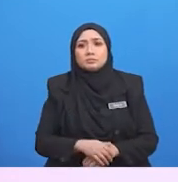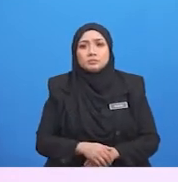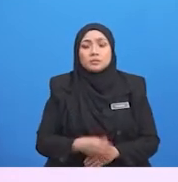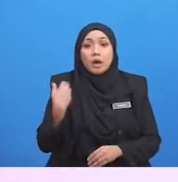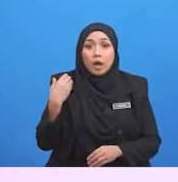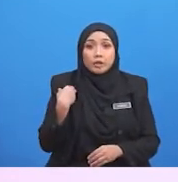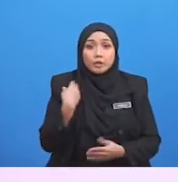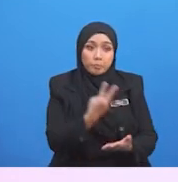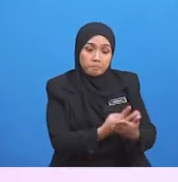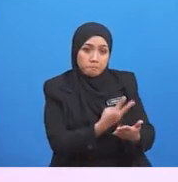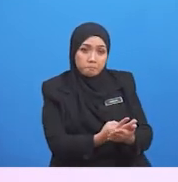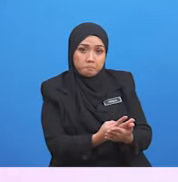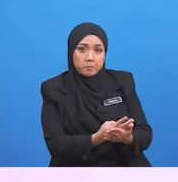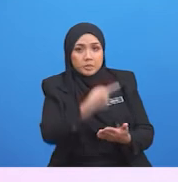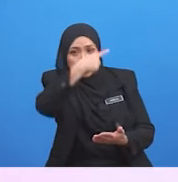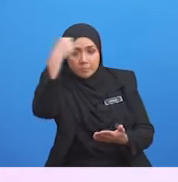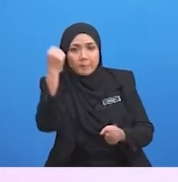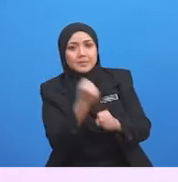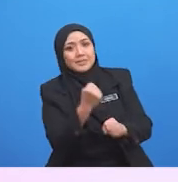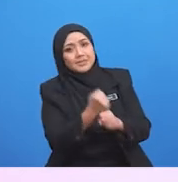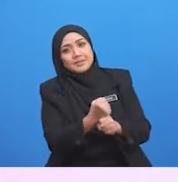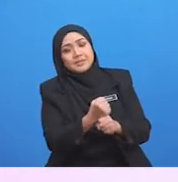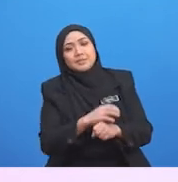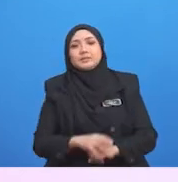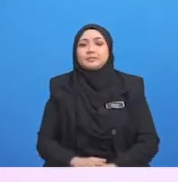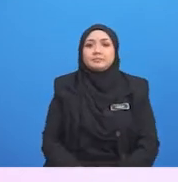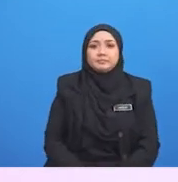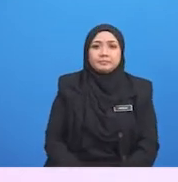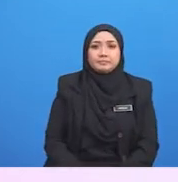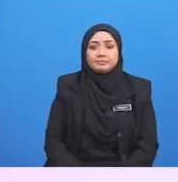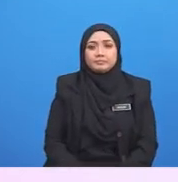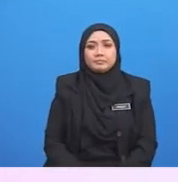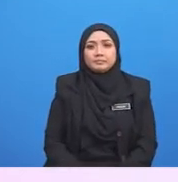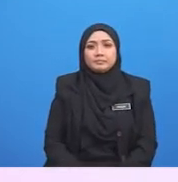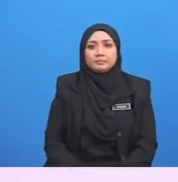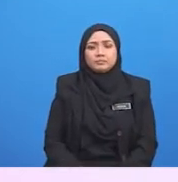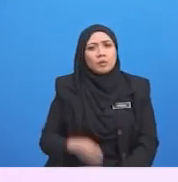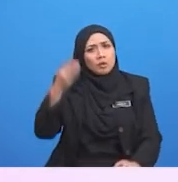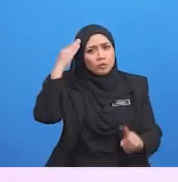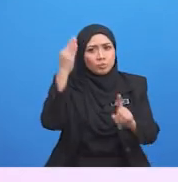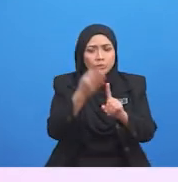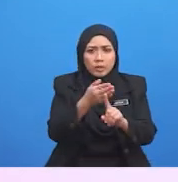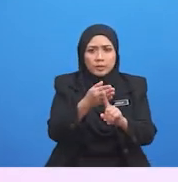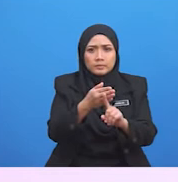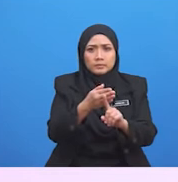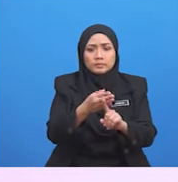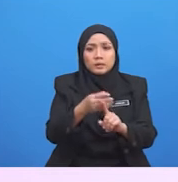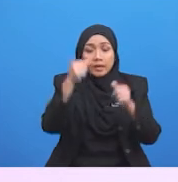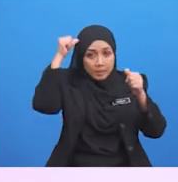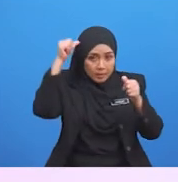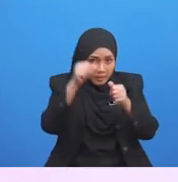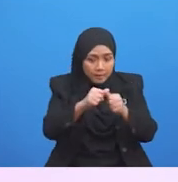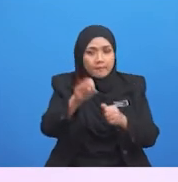komisen kerana pekerjaannya. Baiklah, para pelajar sekalian. tumpukan untuk mengingat fakta